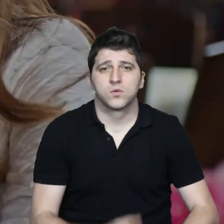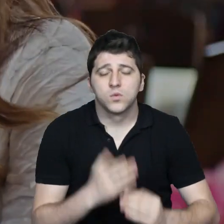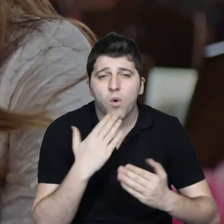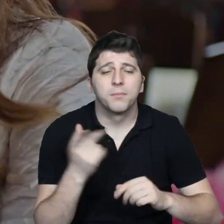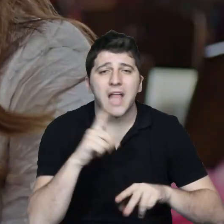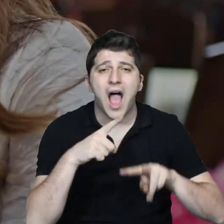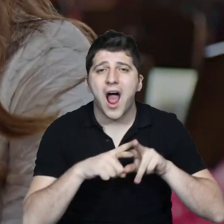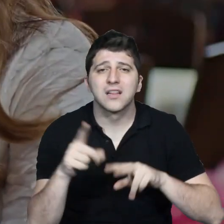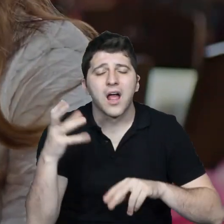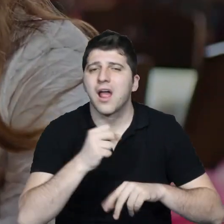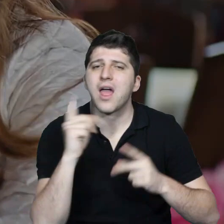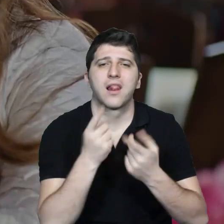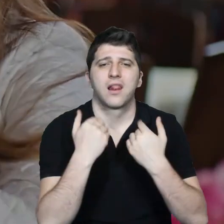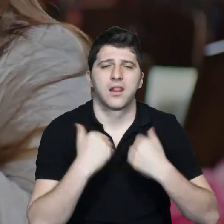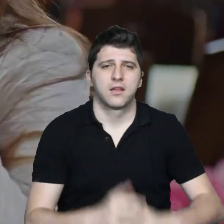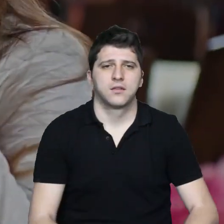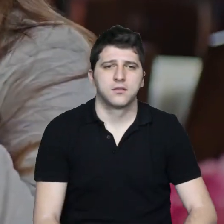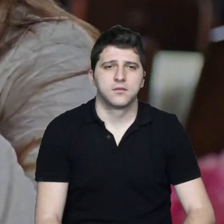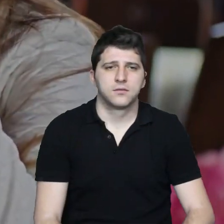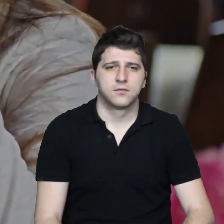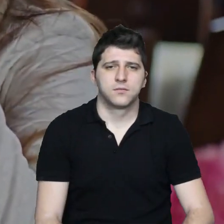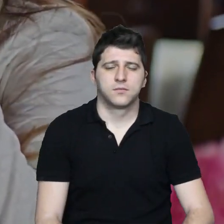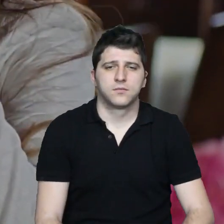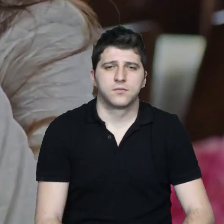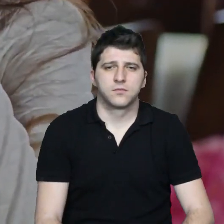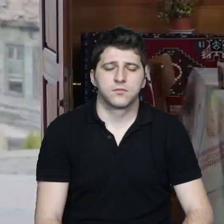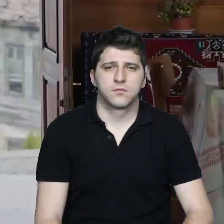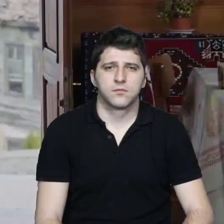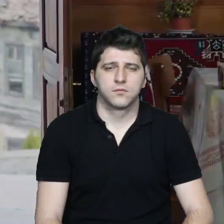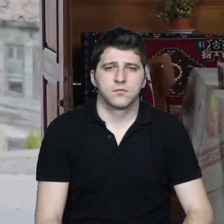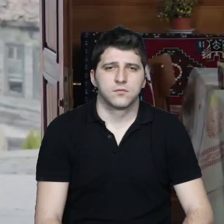Arda'yı ömür boyu bir daha alamayız. Elini alnına kapadı.